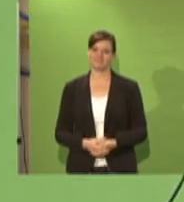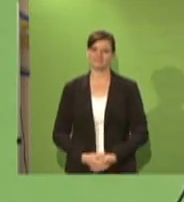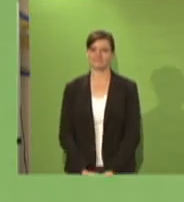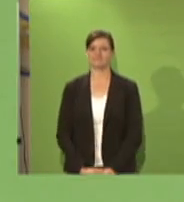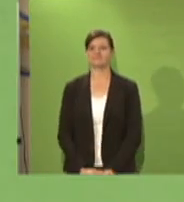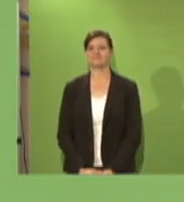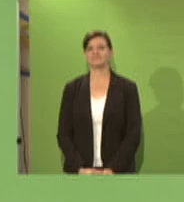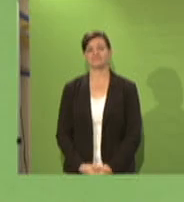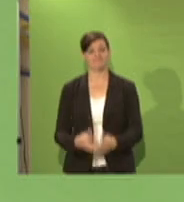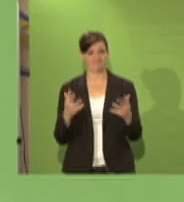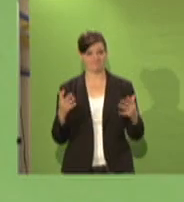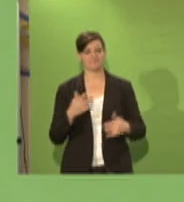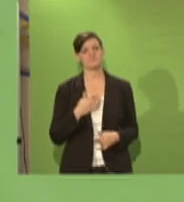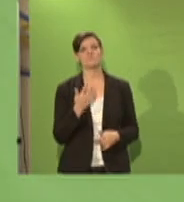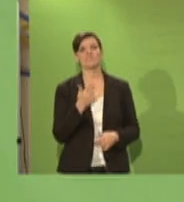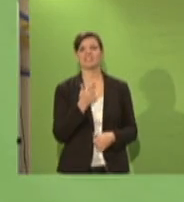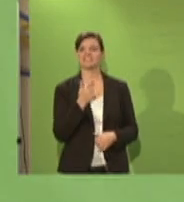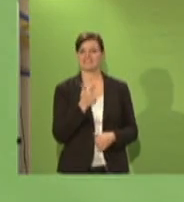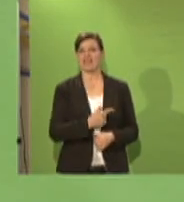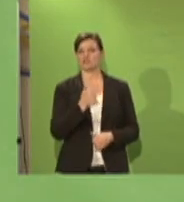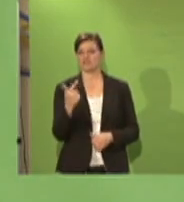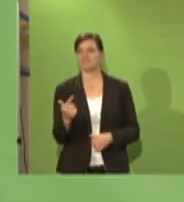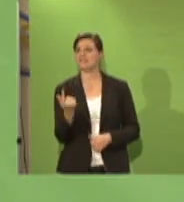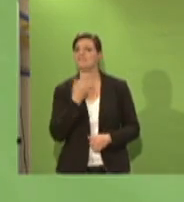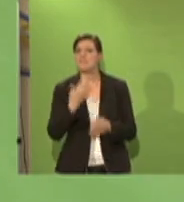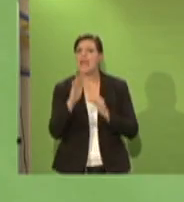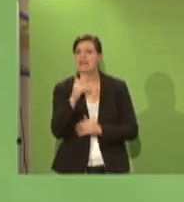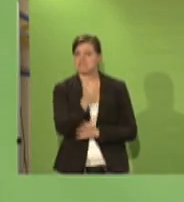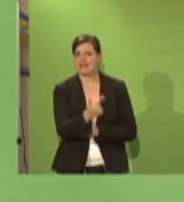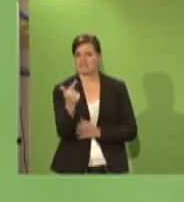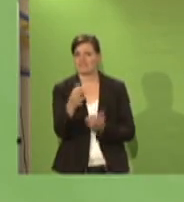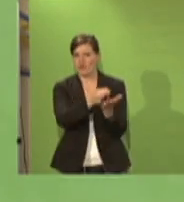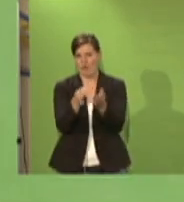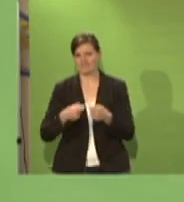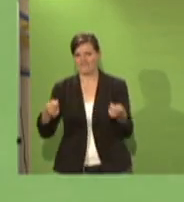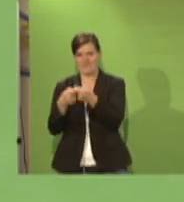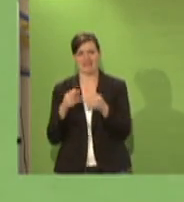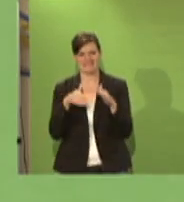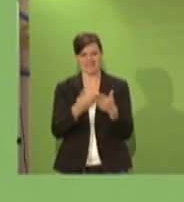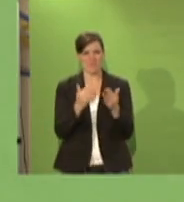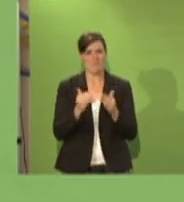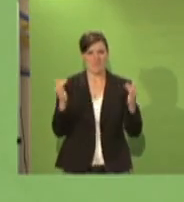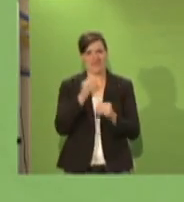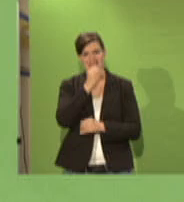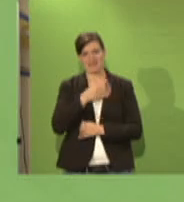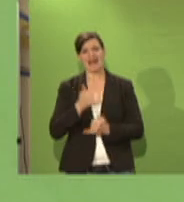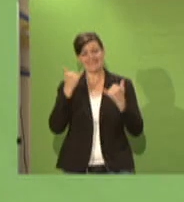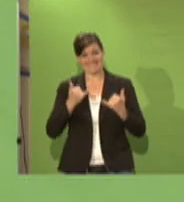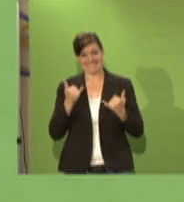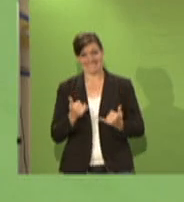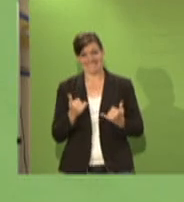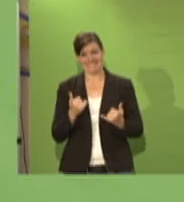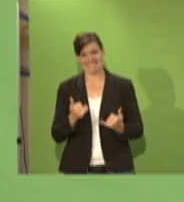Genau, also 22, wir haben natürlich mehr als 22 Ortsverbände auch, aber in dem Fall haben wir jetzt,